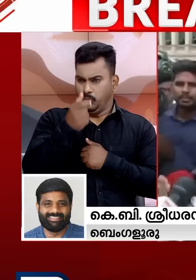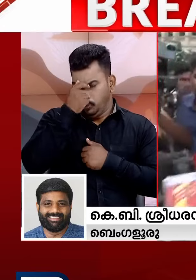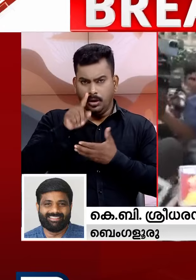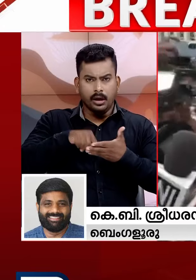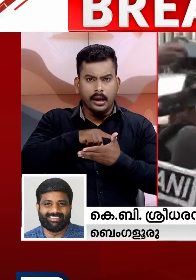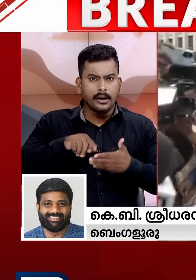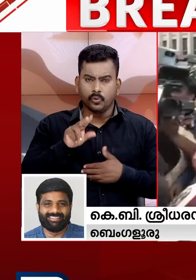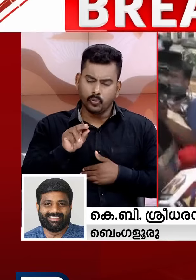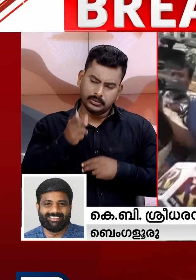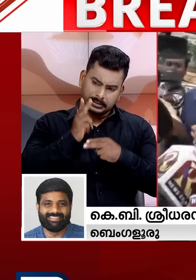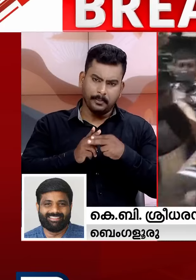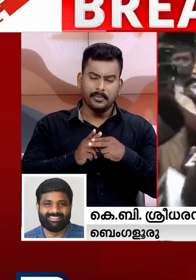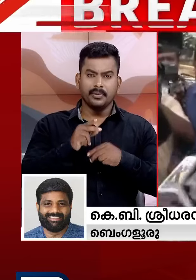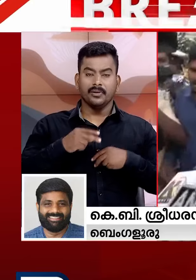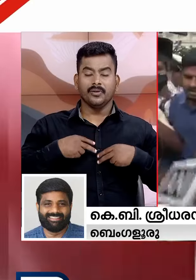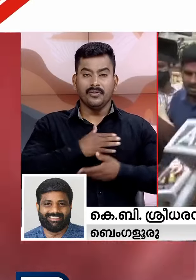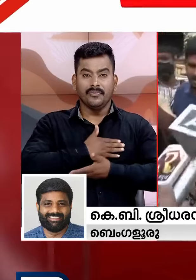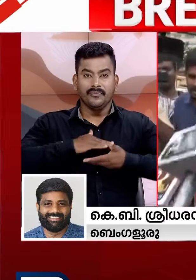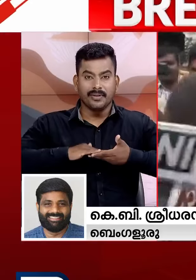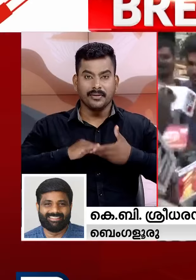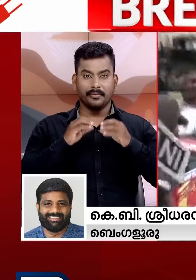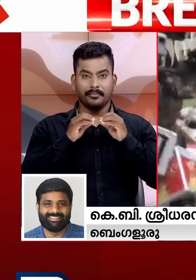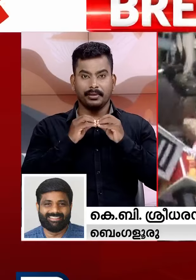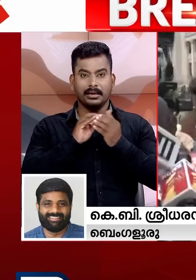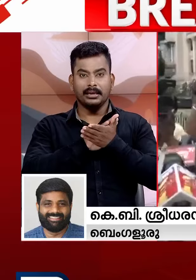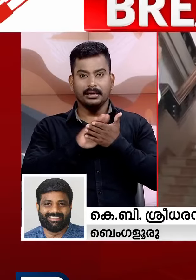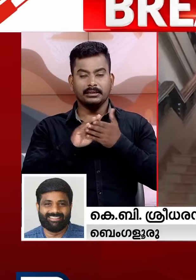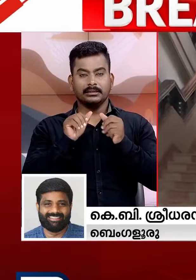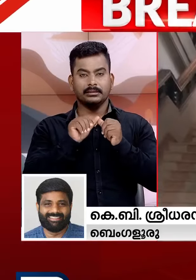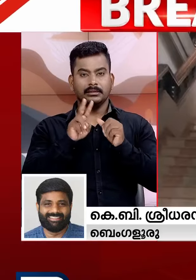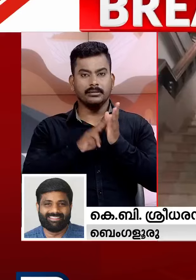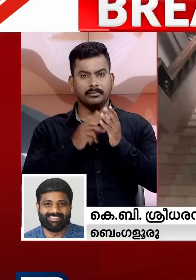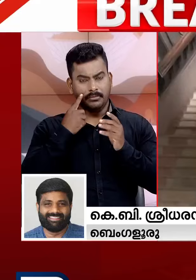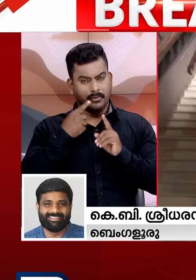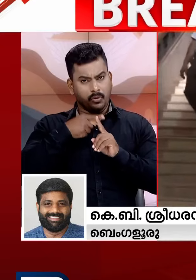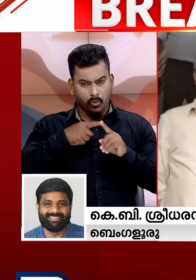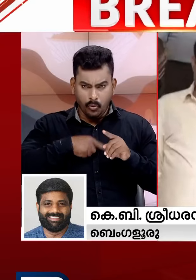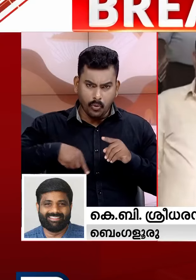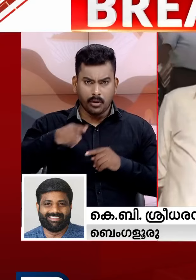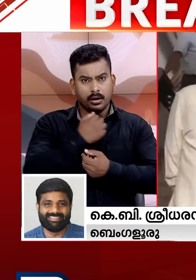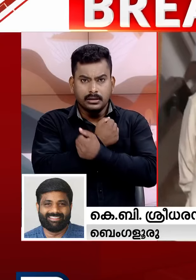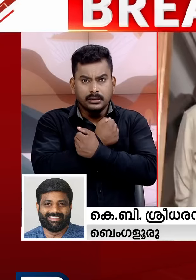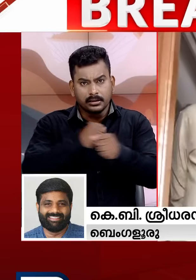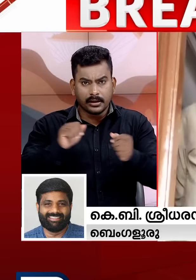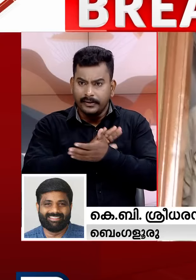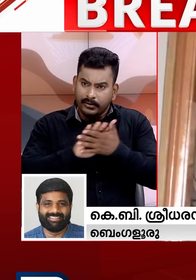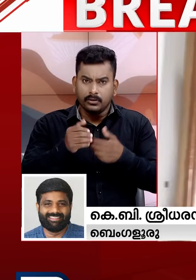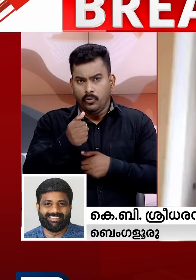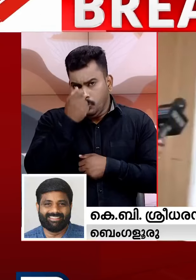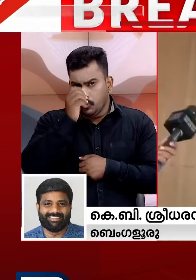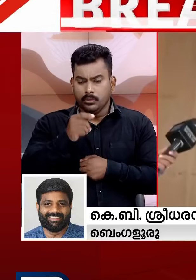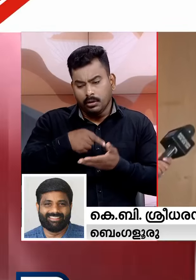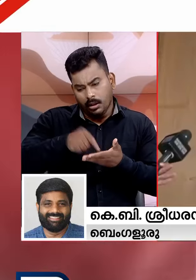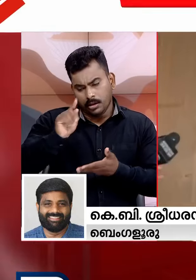അതുപോലെ മറ്റ് 4 പ്രതികൾ, സതീഷ് ബാബണ്ണ ഉൾപ്പെടെയുള്ള 4 പ്രതികൾ ഇവർക്കും ജാമ്യം അനുവദിച്ചുകൊണ്ട് ഇന്ന് കോടതിയുടെ ഭാഗത്തു